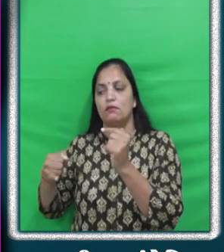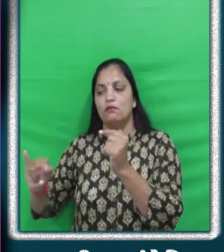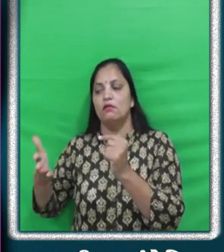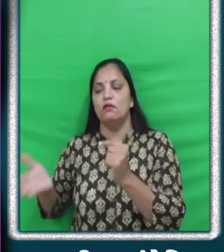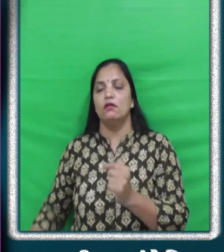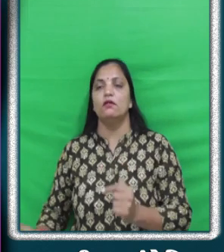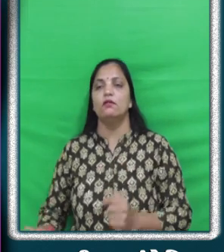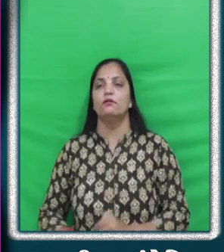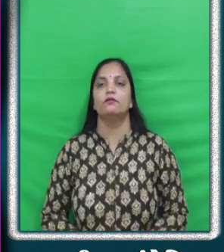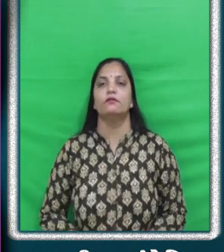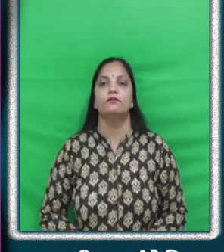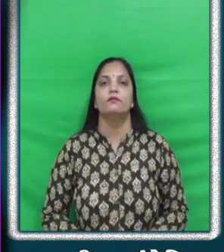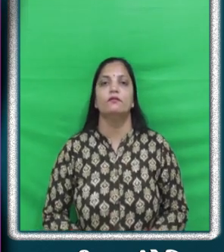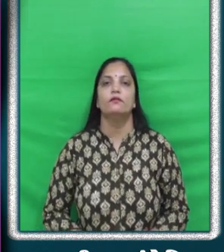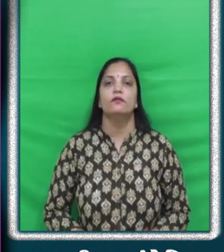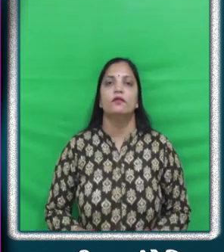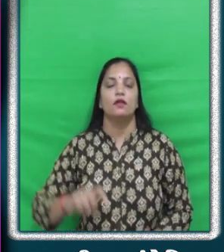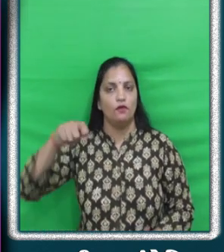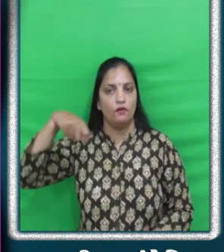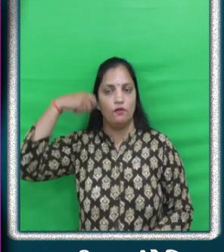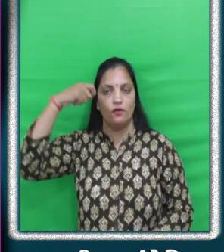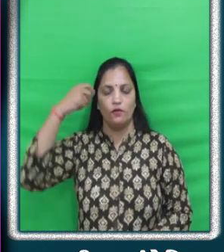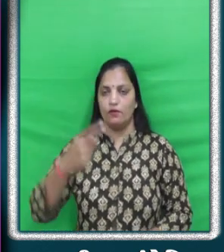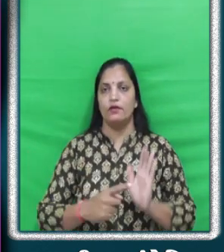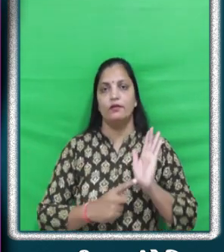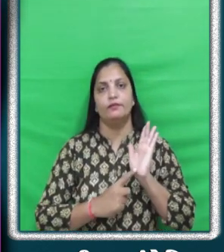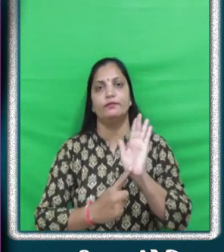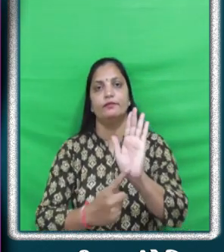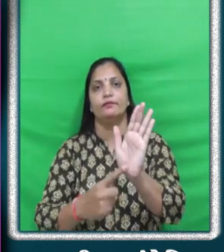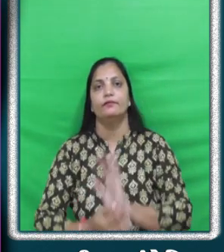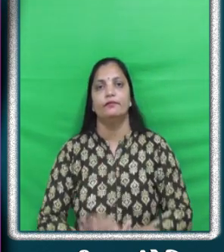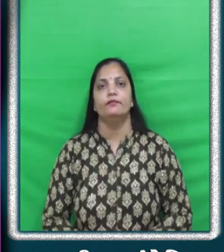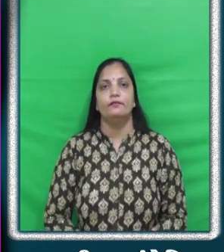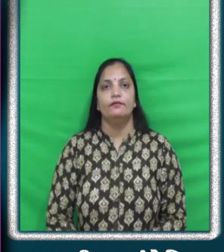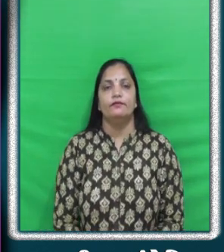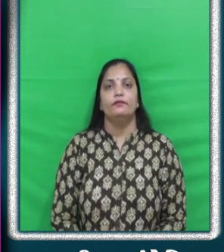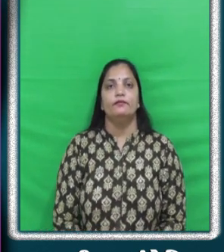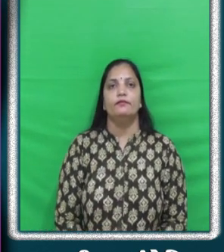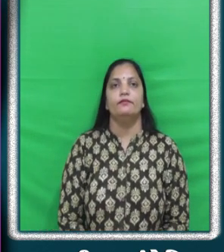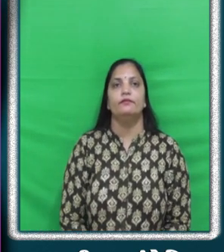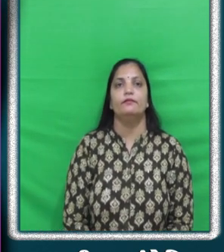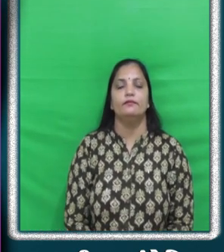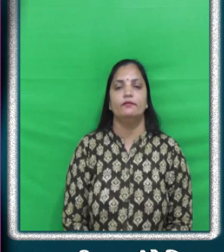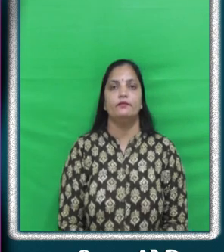જે પ્રક્રિયા હતી મૂત્ર નિર્માણની પ્રક્રિયા, આપણે એક વિડીયો દ્વારા જોઈશું.